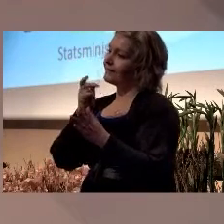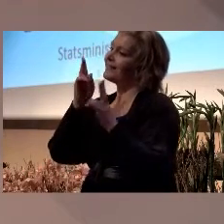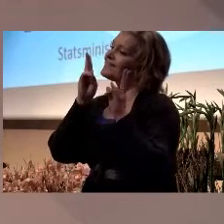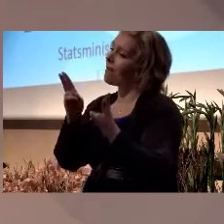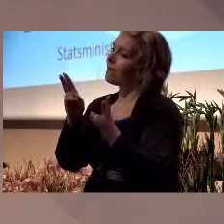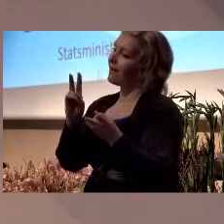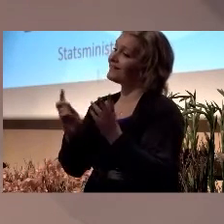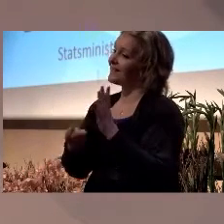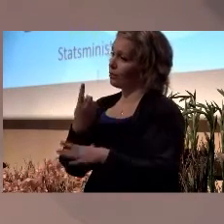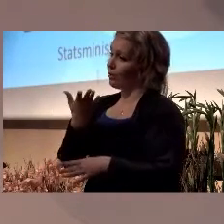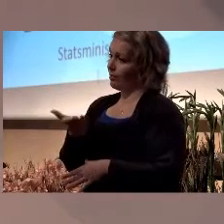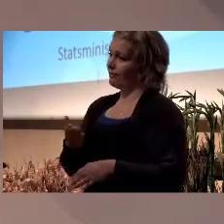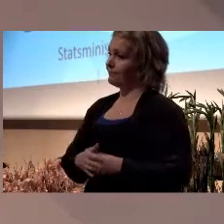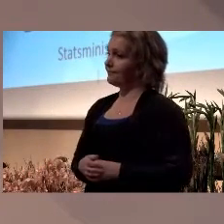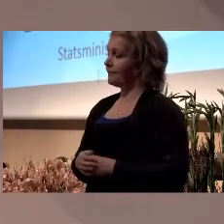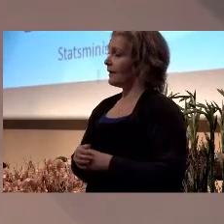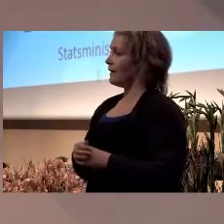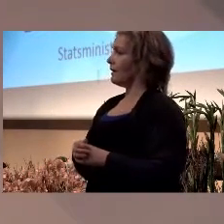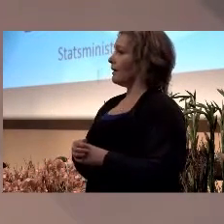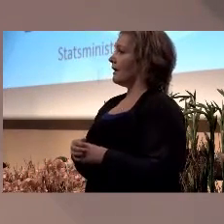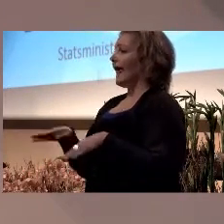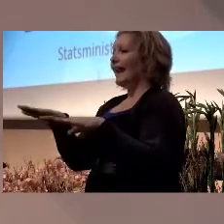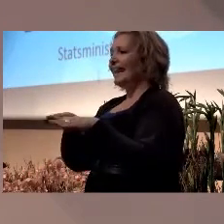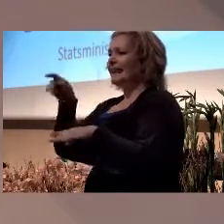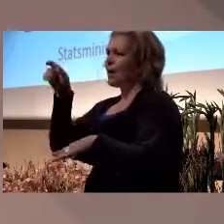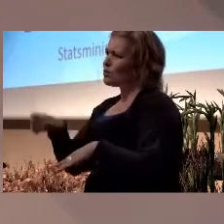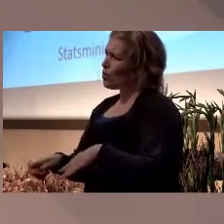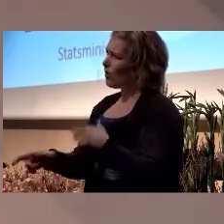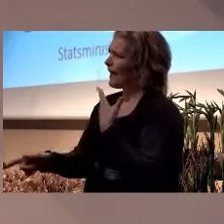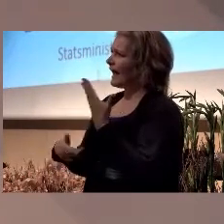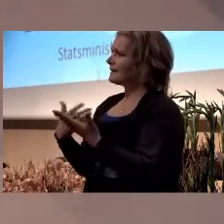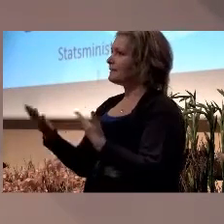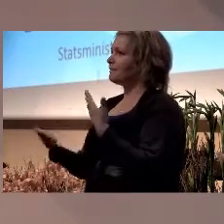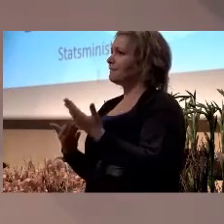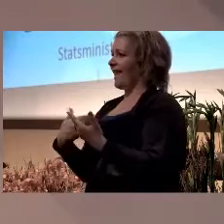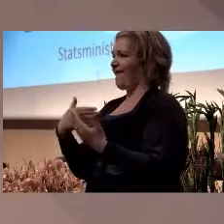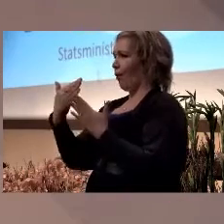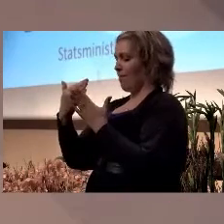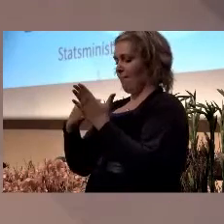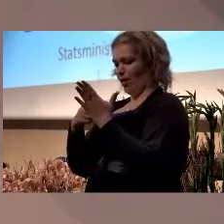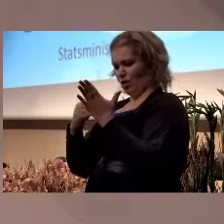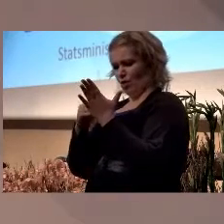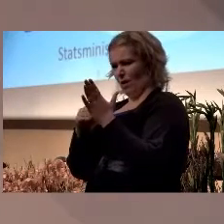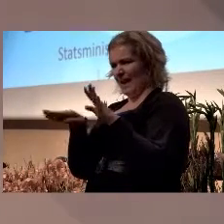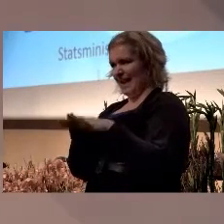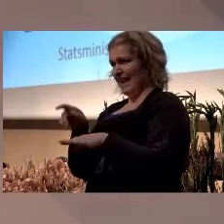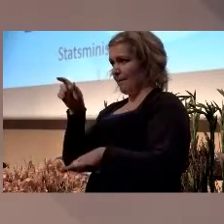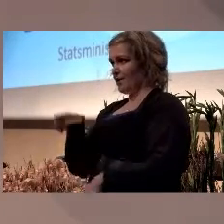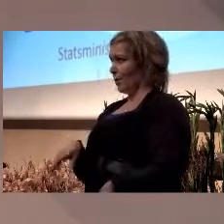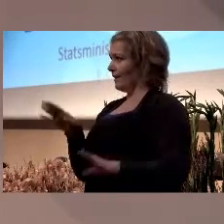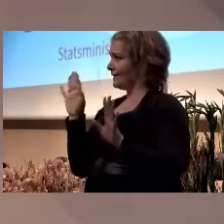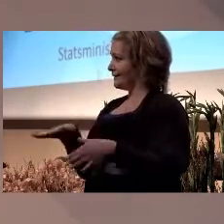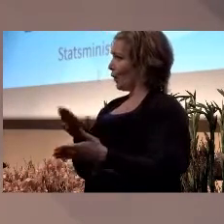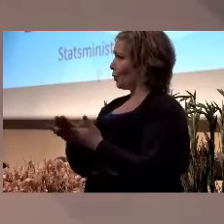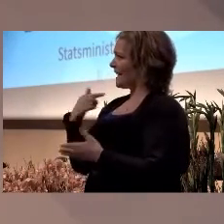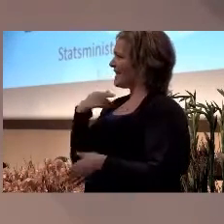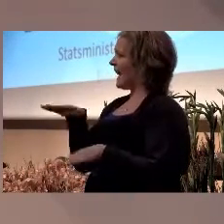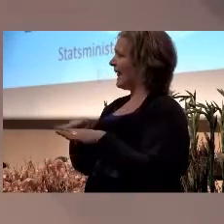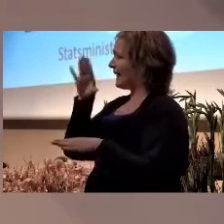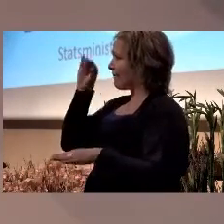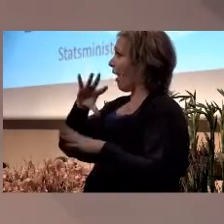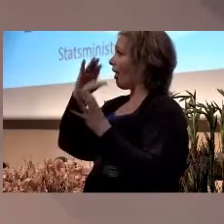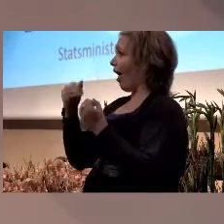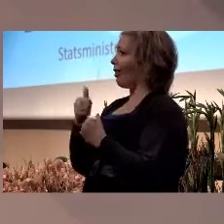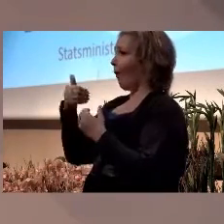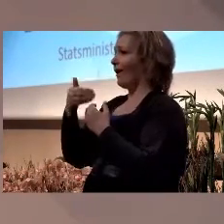tilsvarende situasjon. En likeperson, eller nå har jeg fått et manus hvor det står likeperson, og unnskyld meg, jeg kommer til å si likemann i alle årene